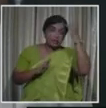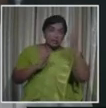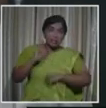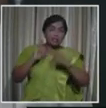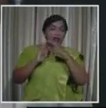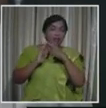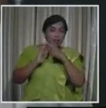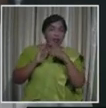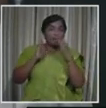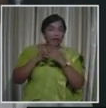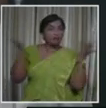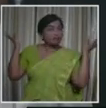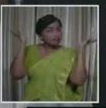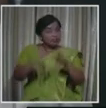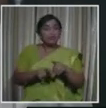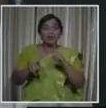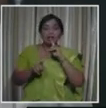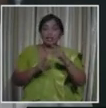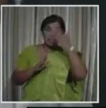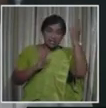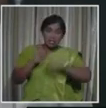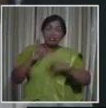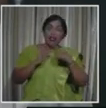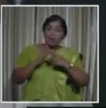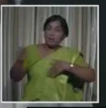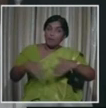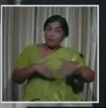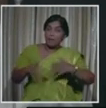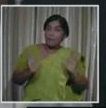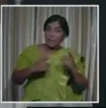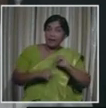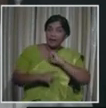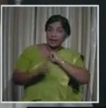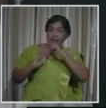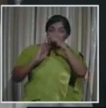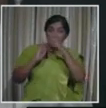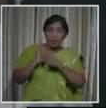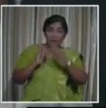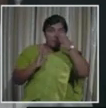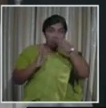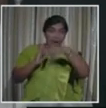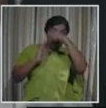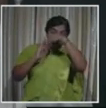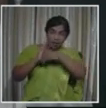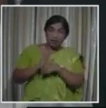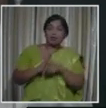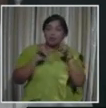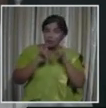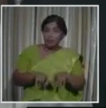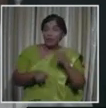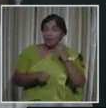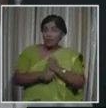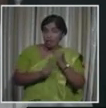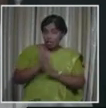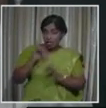ගිහිල්ලා ගෙවල් වට කරන්න කියලා කිව්වා යාපනයේ ඉඳලා පාගමන් පටන් අරගෙන කෑගල්ලට ඇවිල්ලා මාතර දක්වා ඇවිල්ලා මෙන්න මේ අහවල් ආණ්ඩුවේ